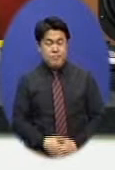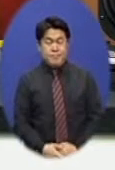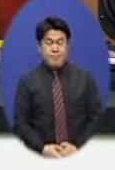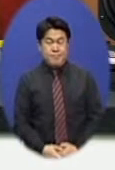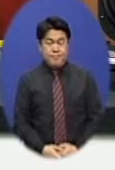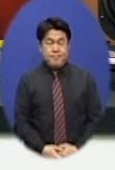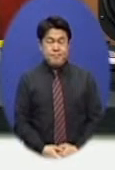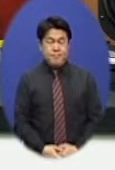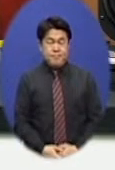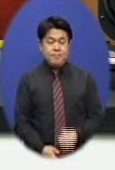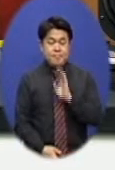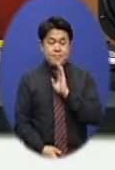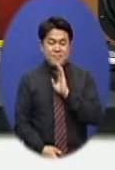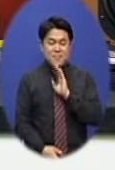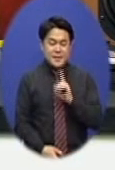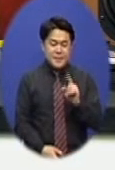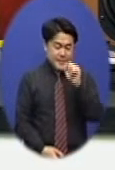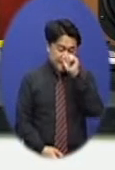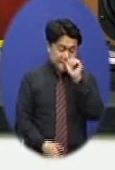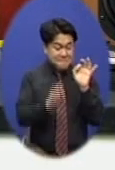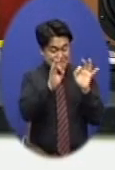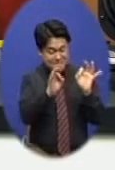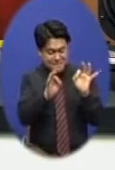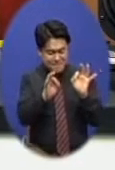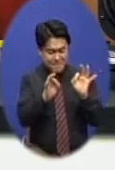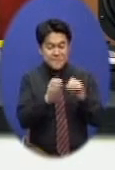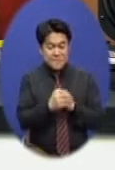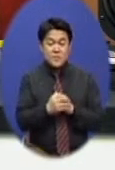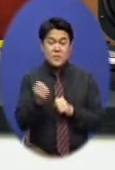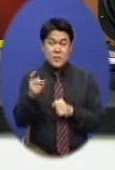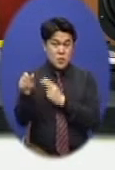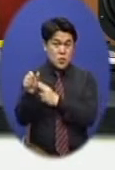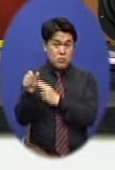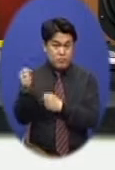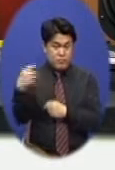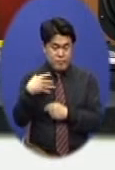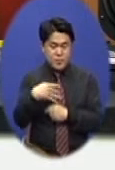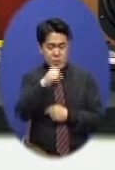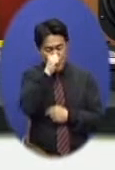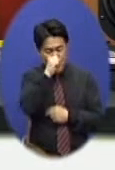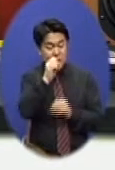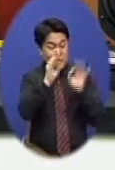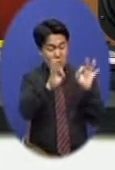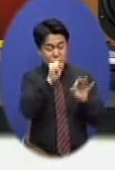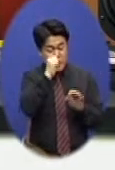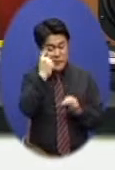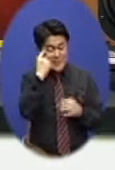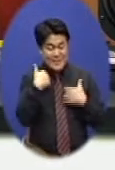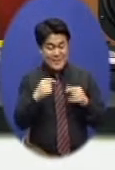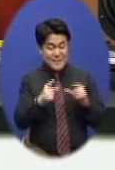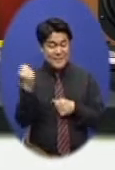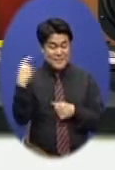네, 그래서 맨날 좋은 것만 보고 그 교수님이 네. 좋은 것만 보고 뭐 이렇게 즐겁게